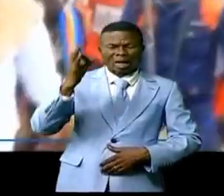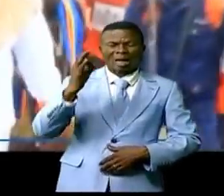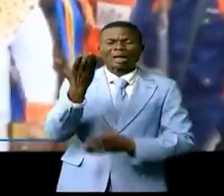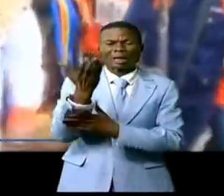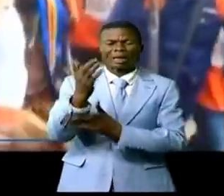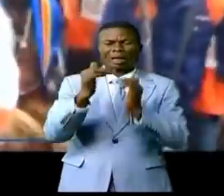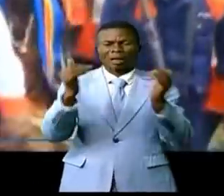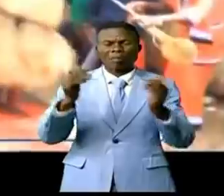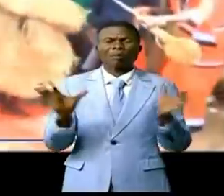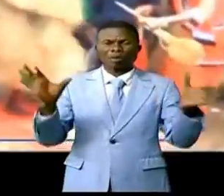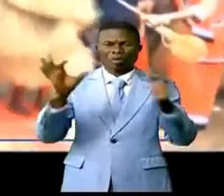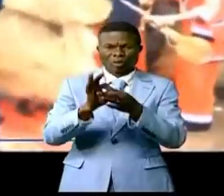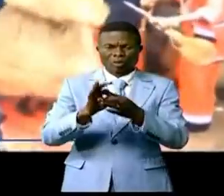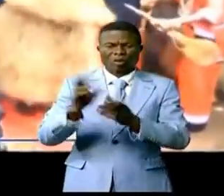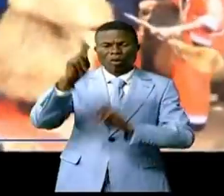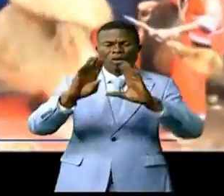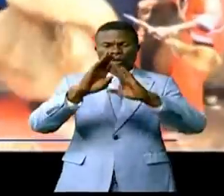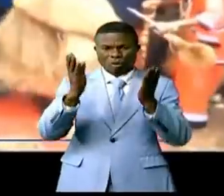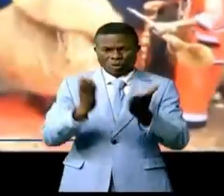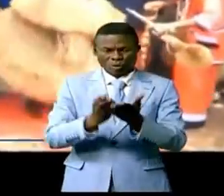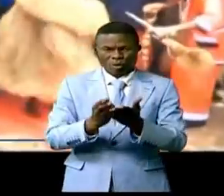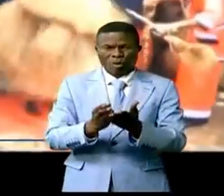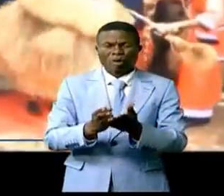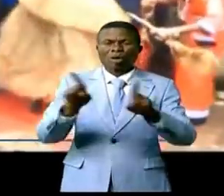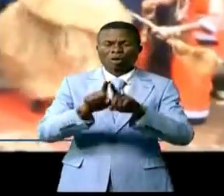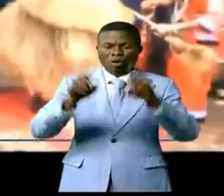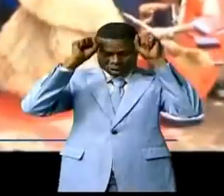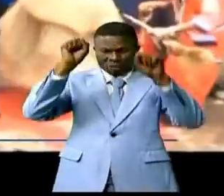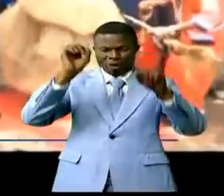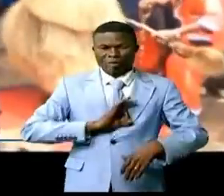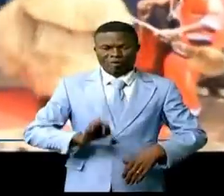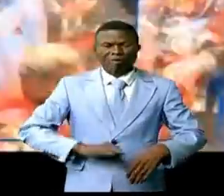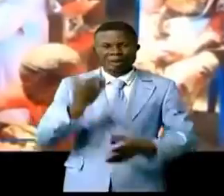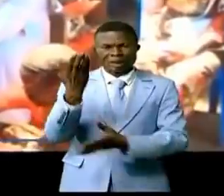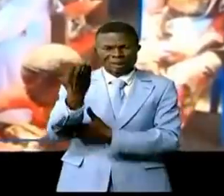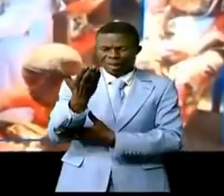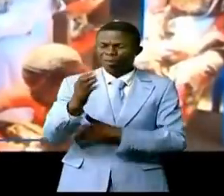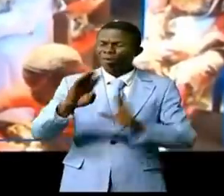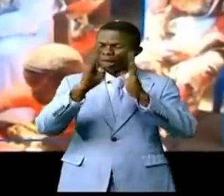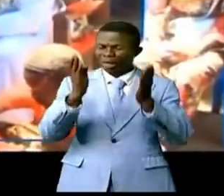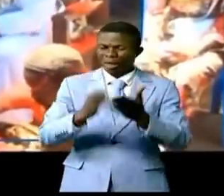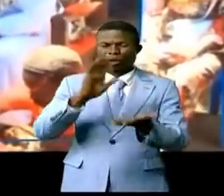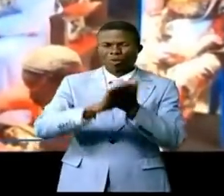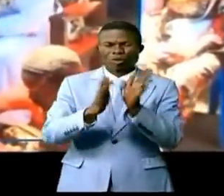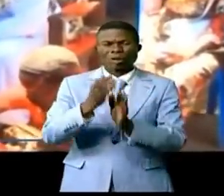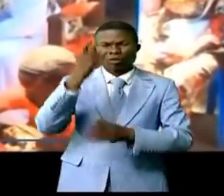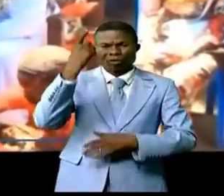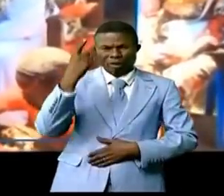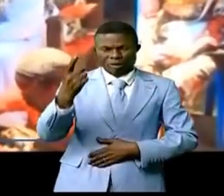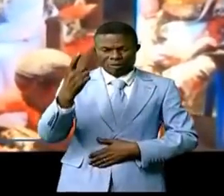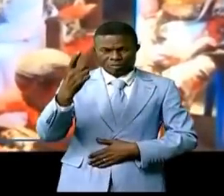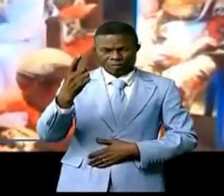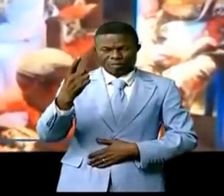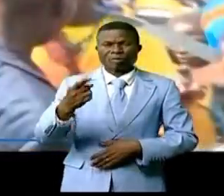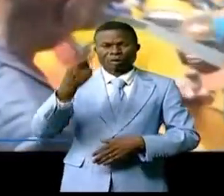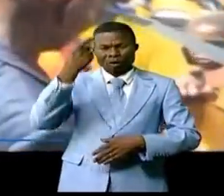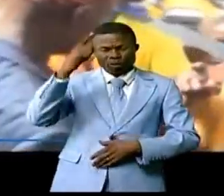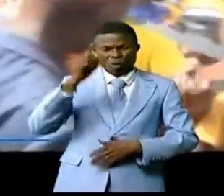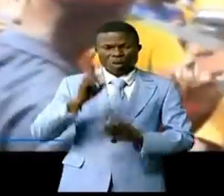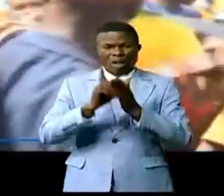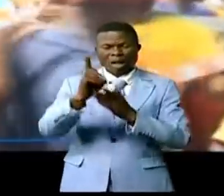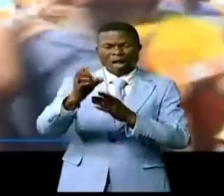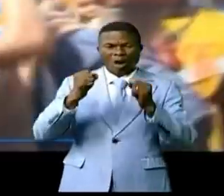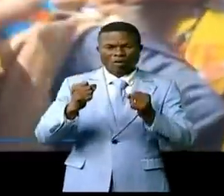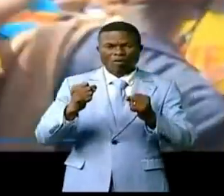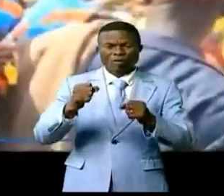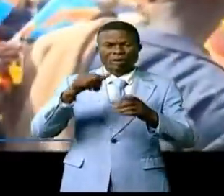et l'unité entre les peuples, telle que prônée par les chefs de l'État, Félix Antoine Tshisekedi Tshilombo. C'est là, en vue du développement durable